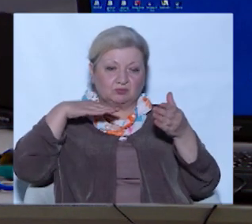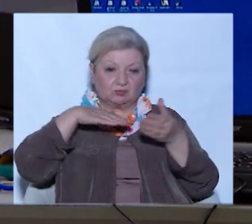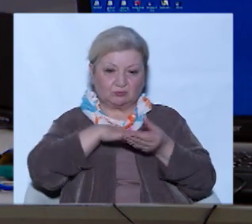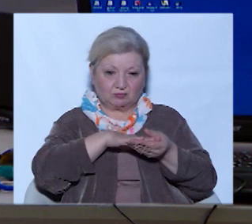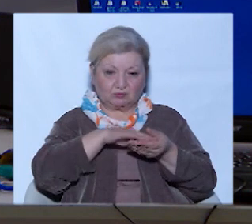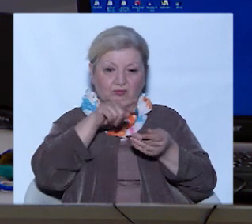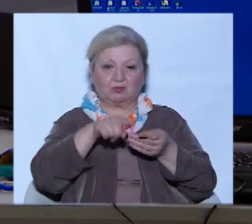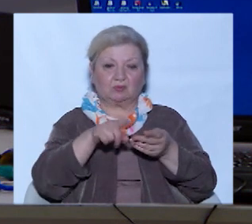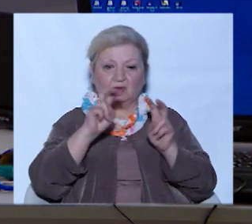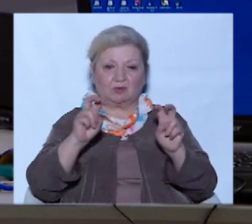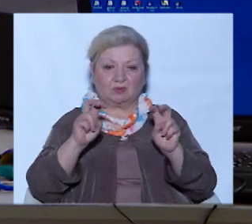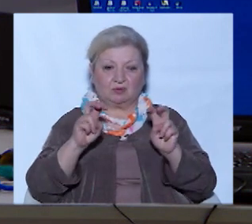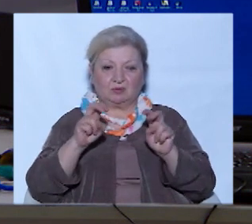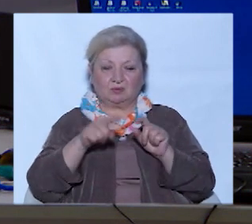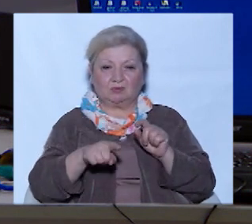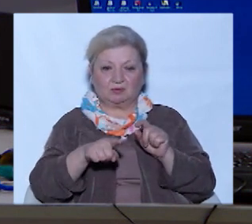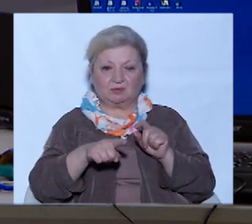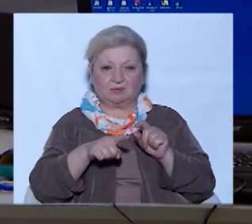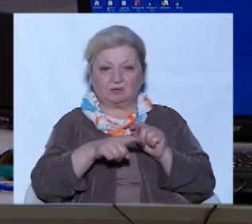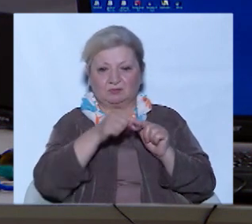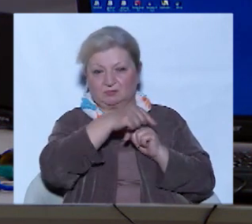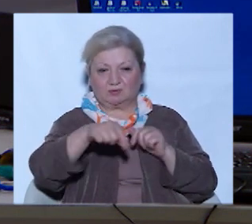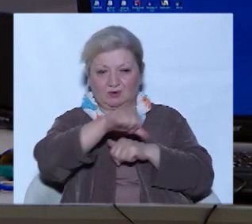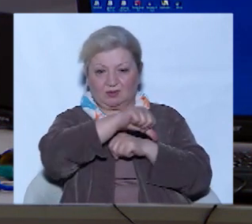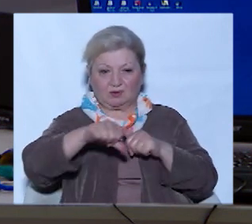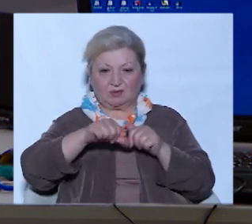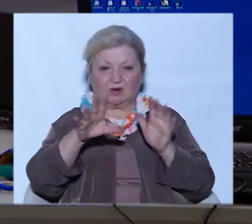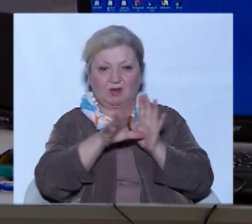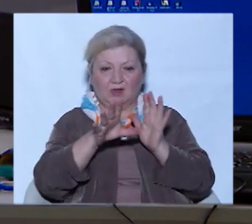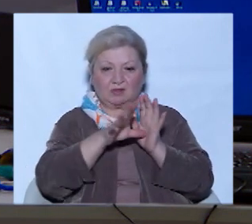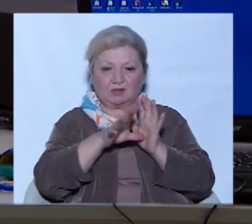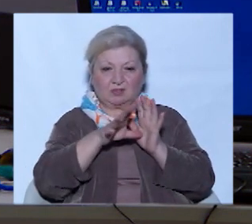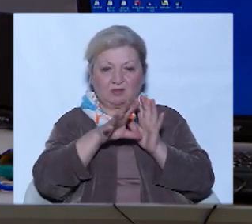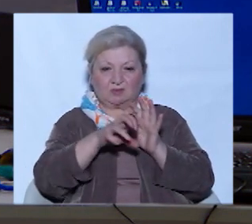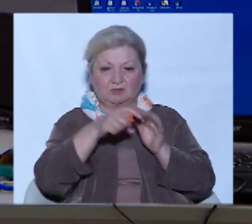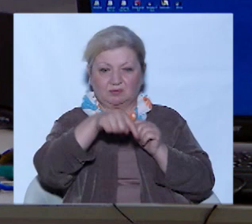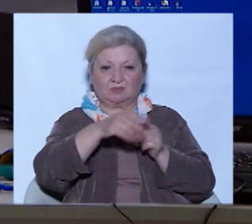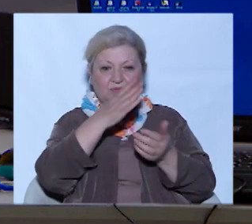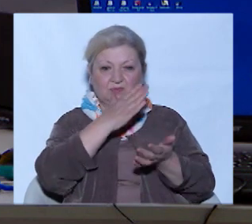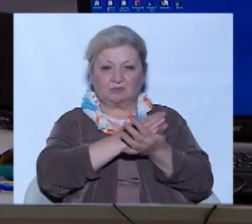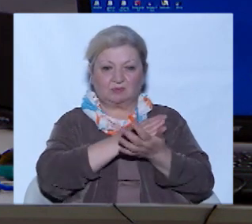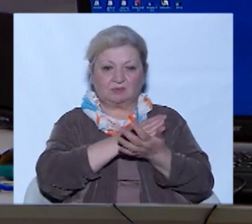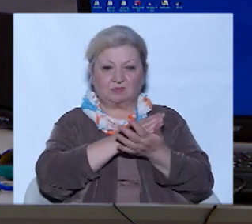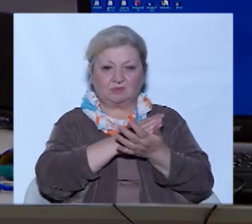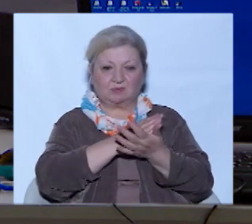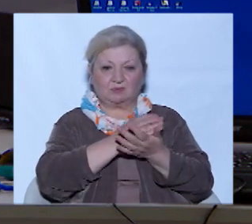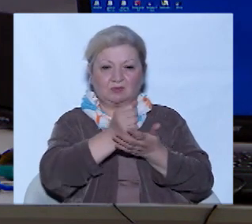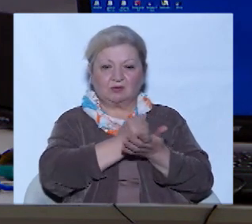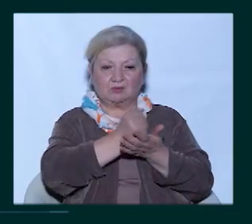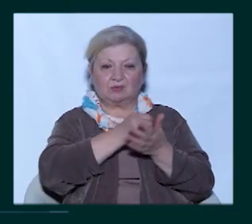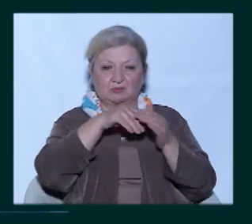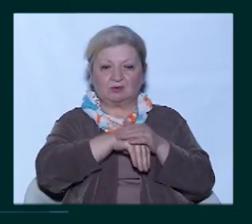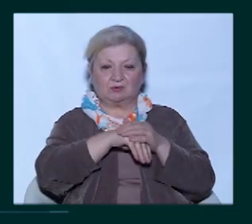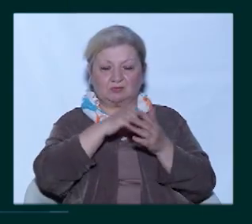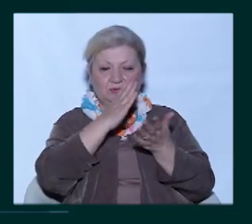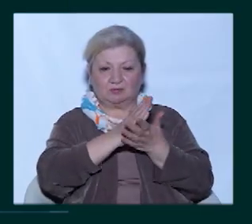როგორც კი ეს მოხდება, ეს ნიშნავს, რომ გაჩნდა ელექტრული ენერგია. აქ გვაქვს ნახეთ